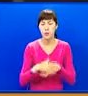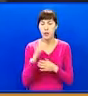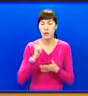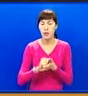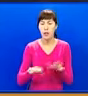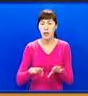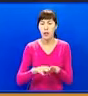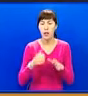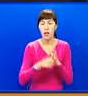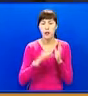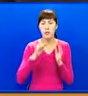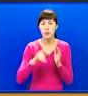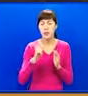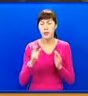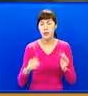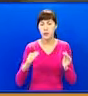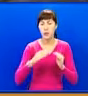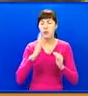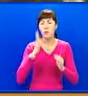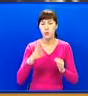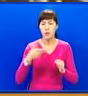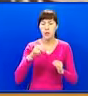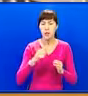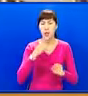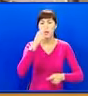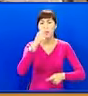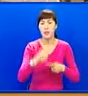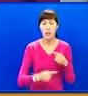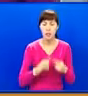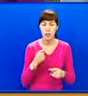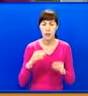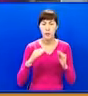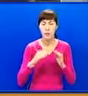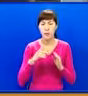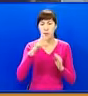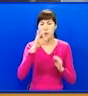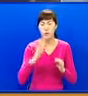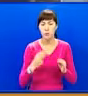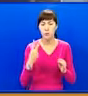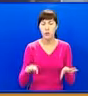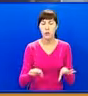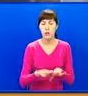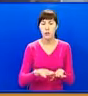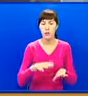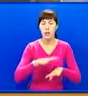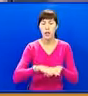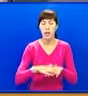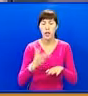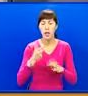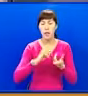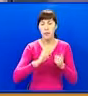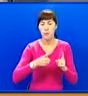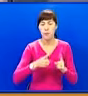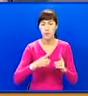сәйкес 60 мыңнан астам адам баспаналы болмақ, бірден емес әрине, кезең-кезеңмен. Тұрғын үй төлемдерінің 100% екінші деңгейлі банктердің арнай шоттарына